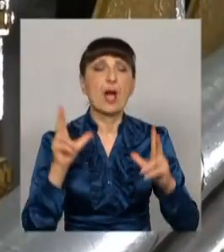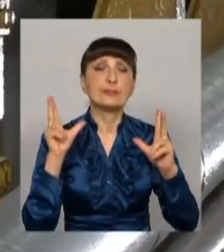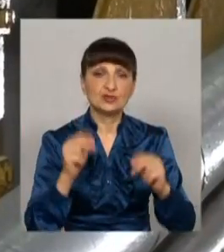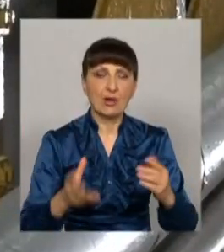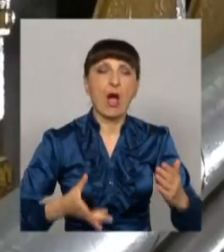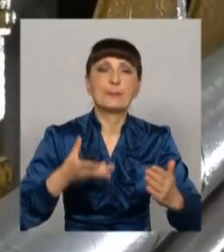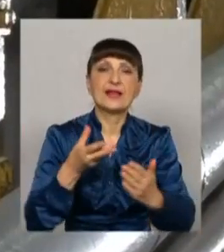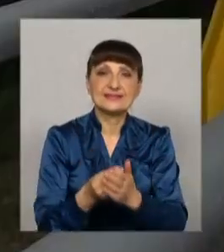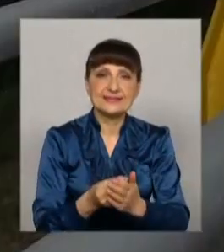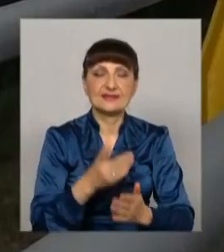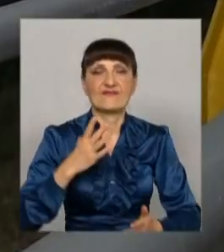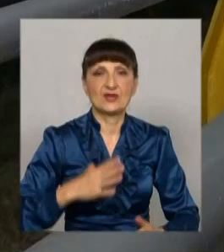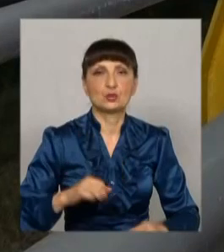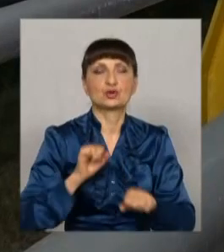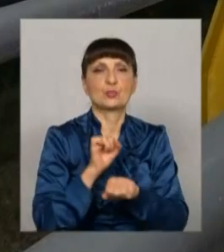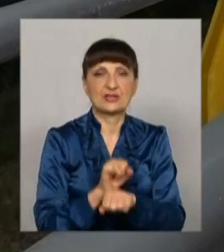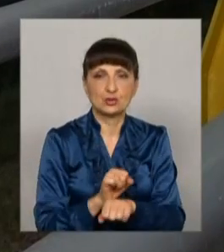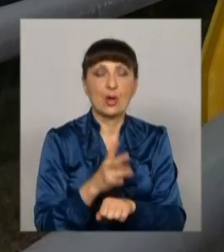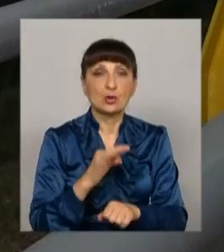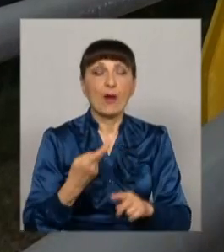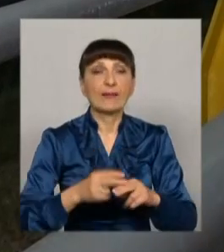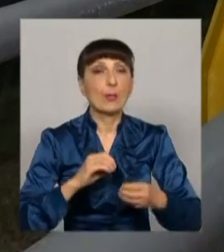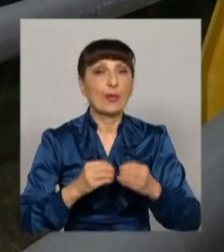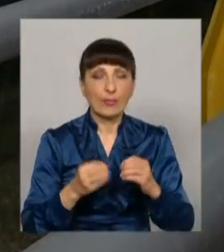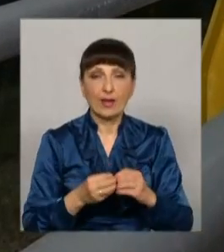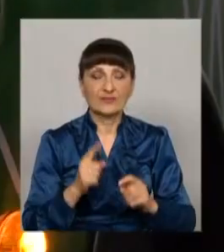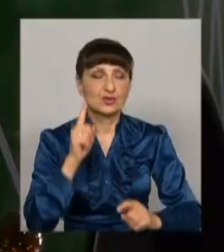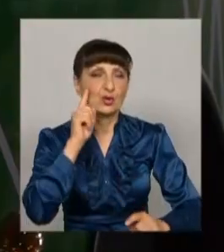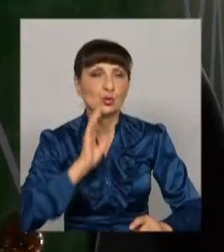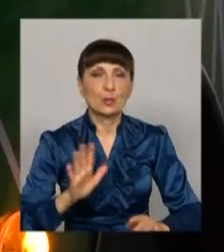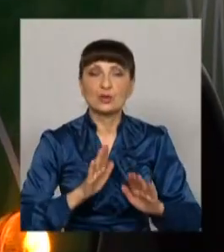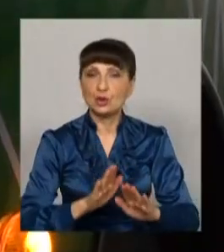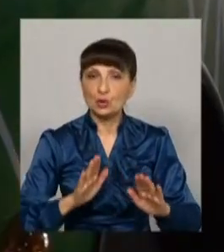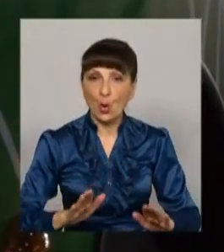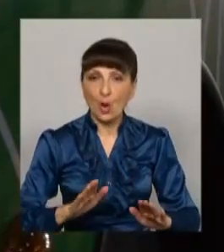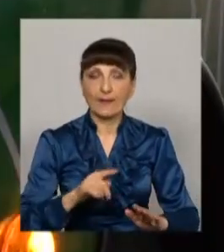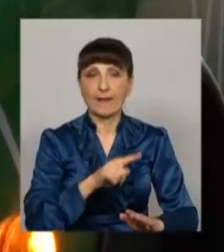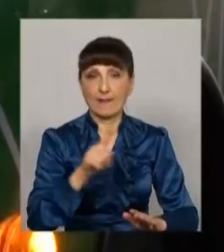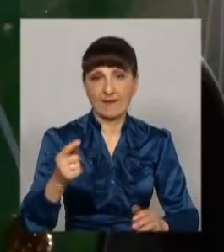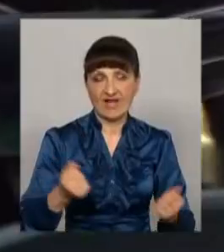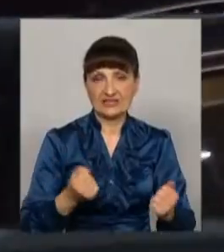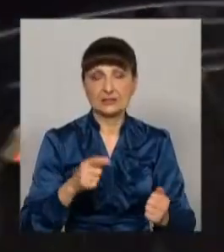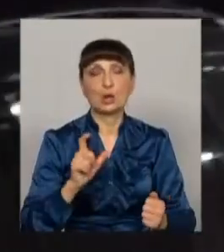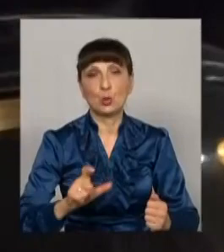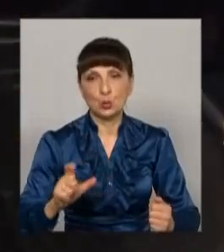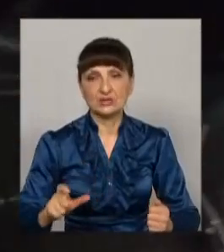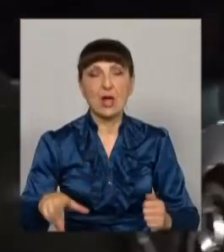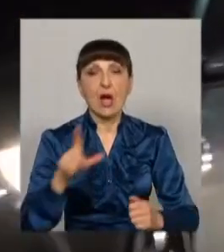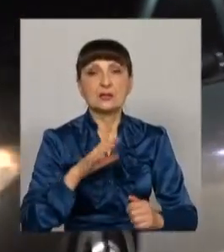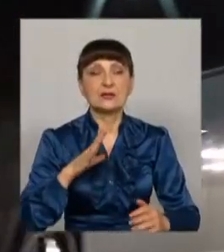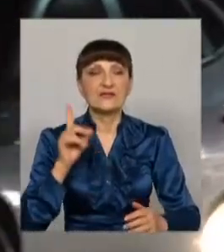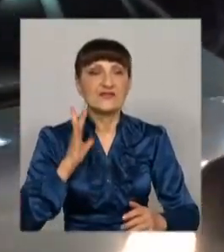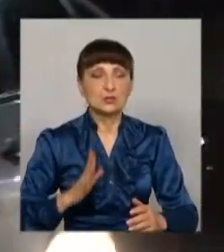оплатить время вынужденного простоя. Однако эта проблема доставляет неудобства не только им, но и рядовым горожанам. Одни вынуждены